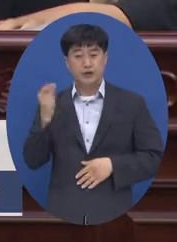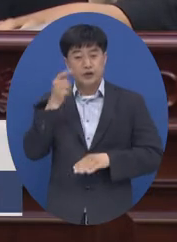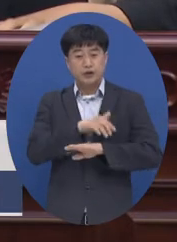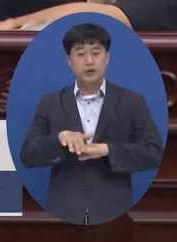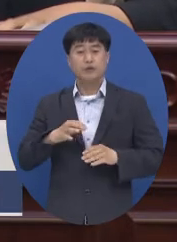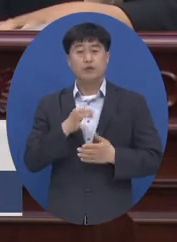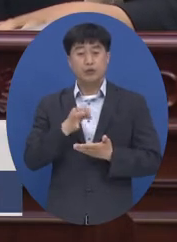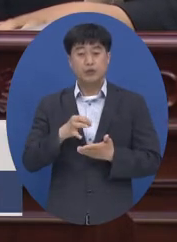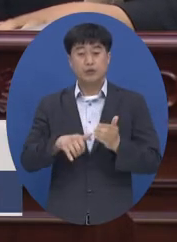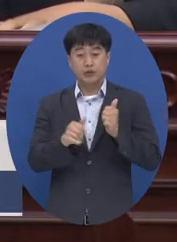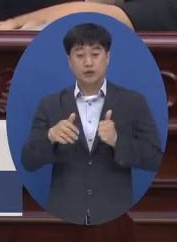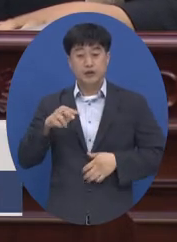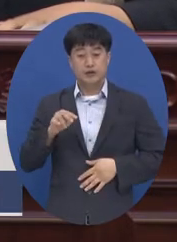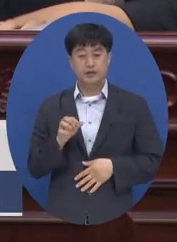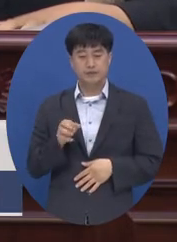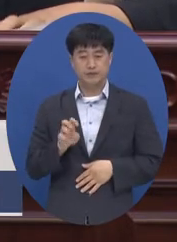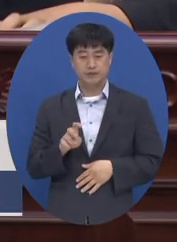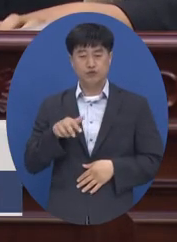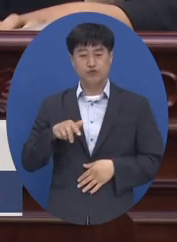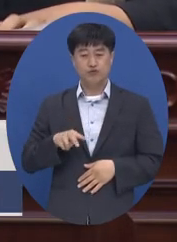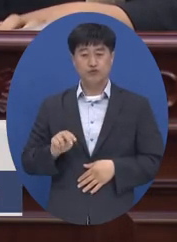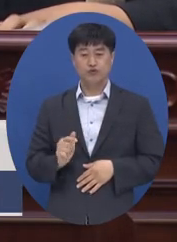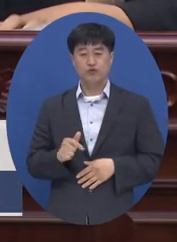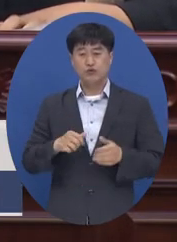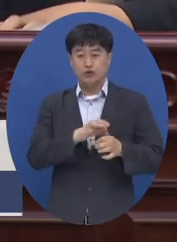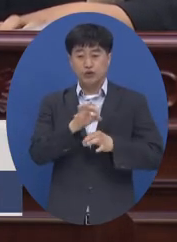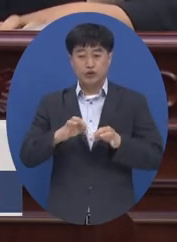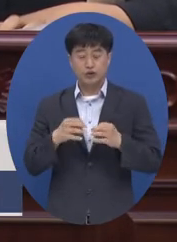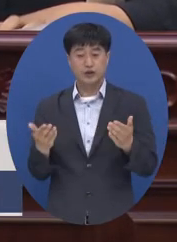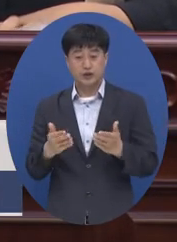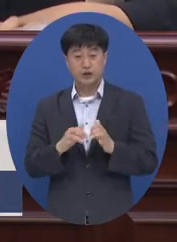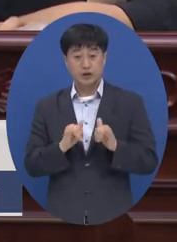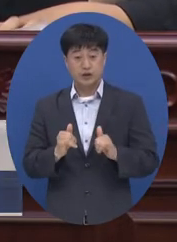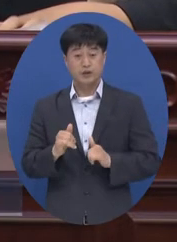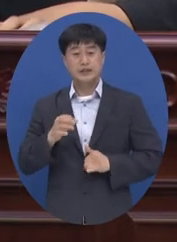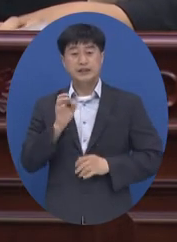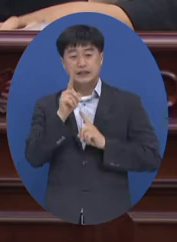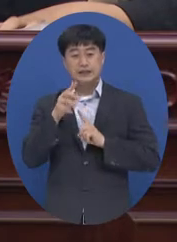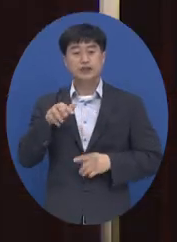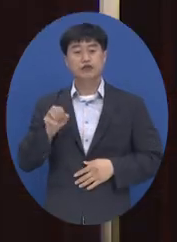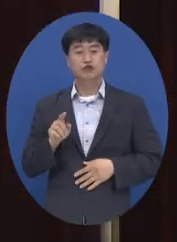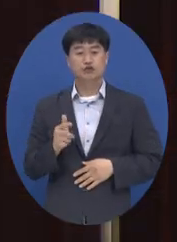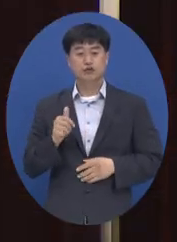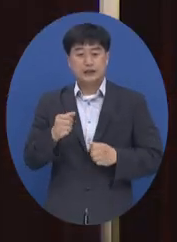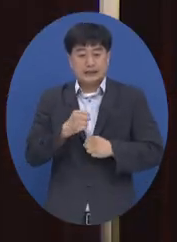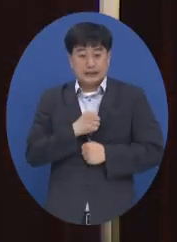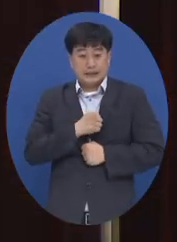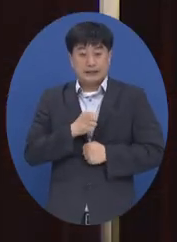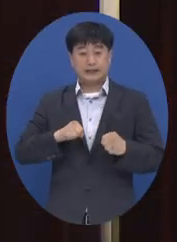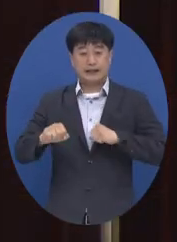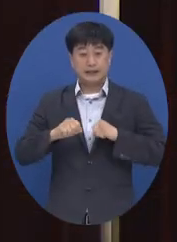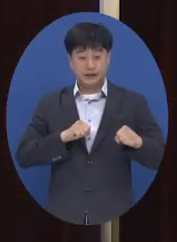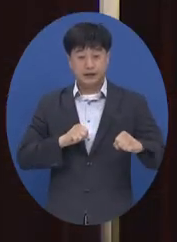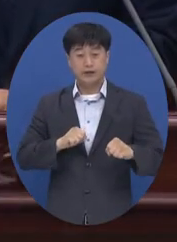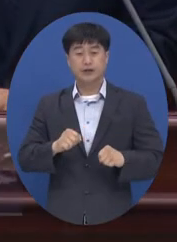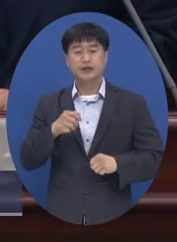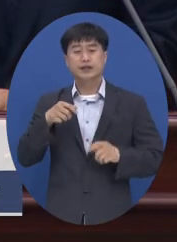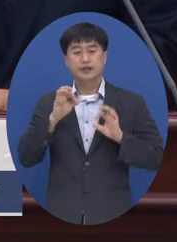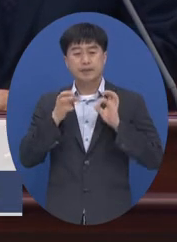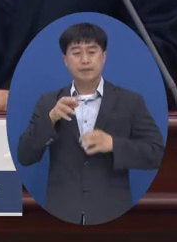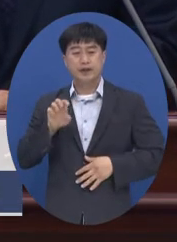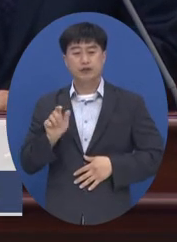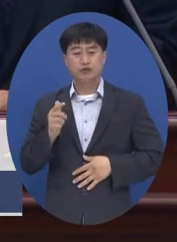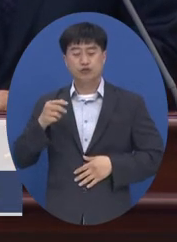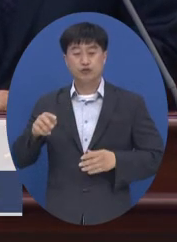기획재정위 원장인 슴규 순흥면 경제 노동 위원장 에는 이연주 의원 안전행정위원회 장에는 김판수 의원